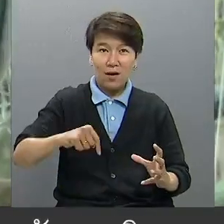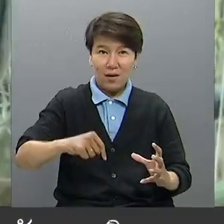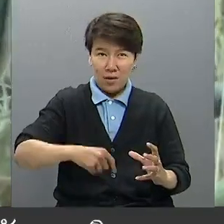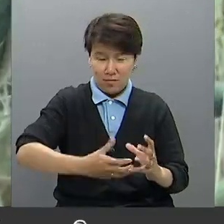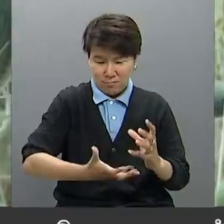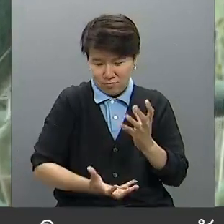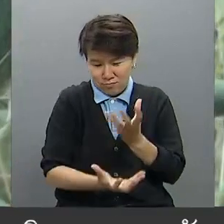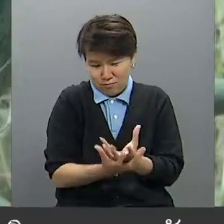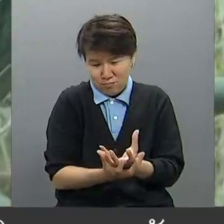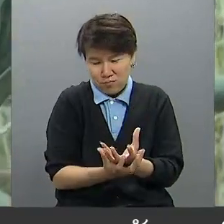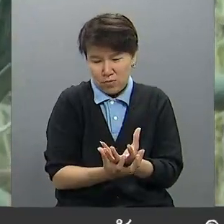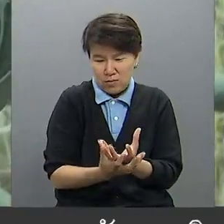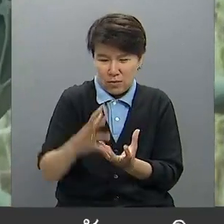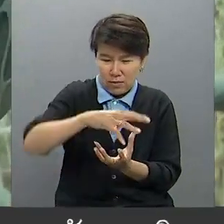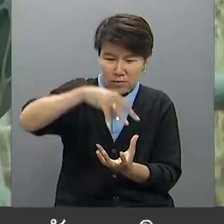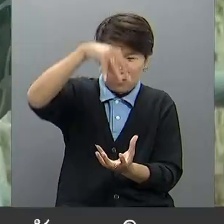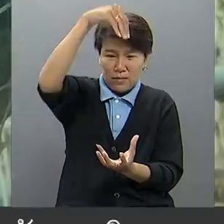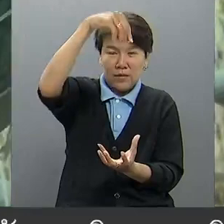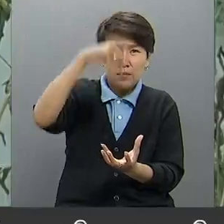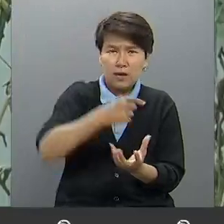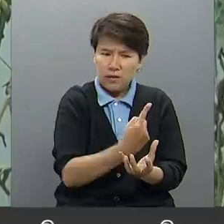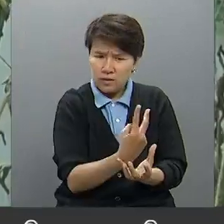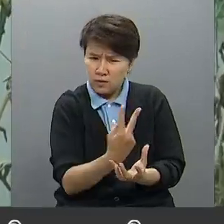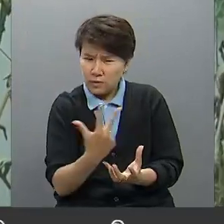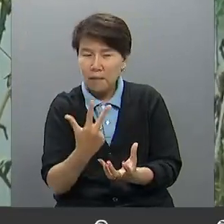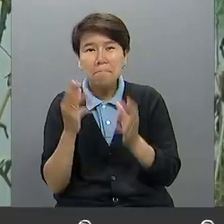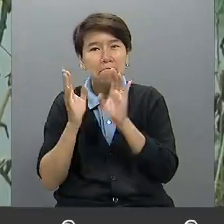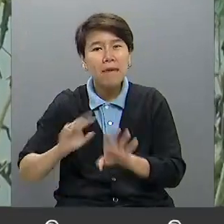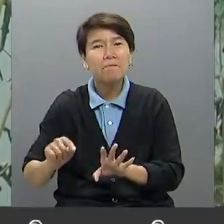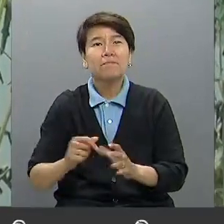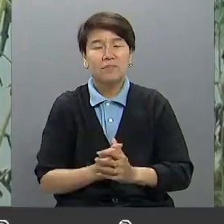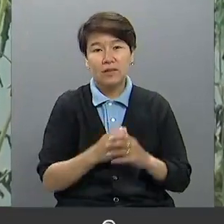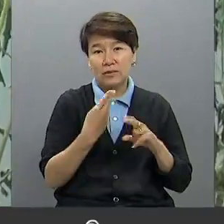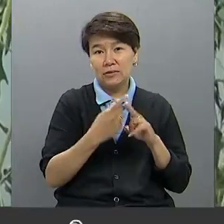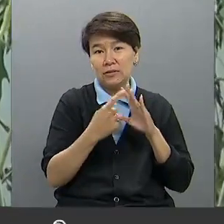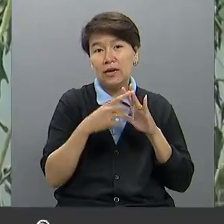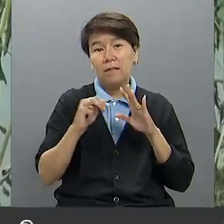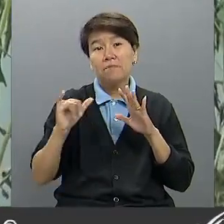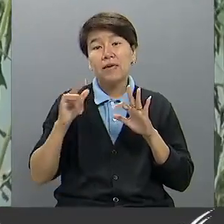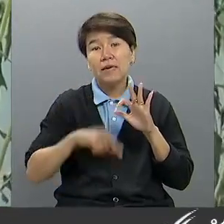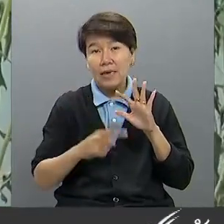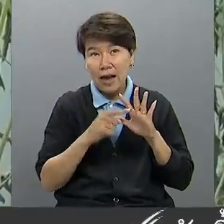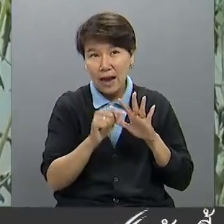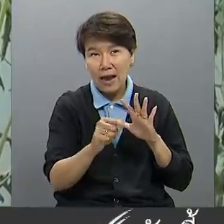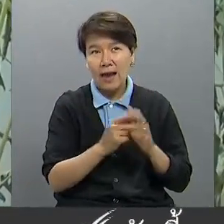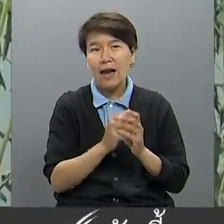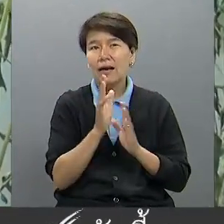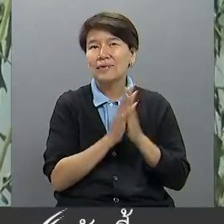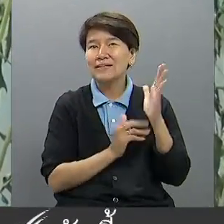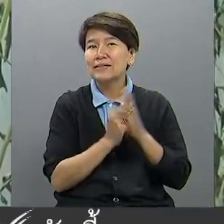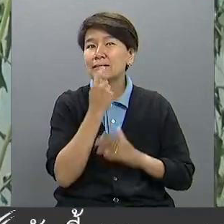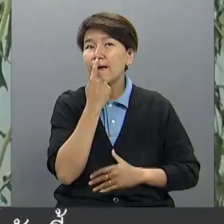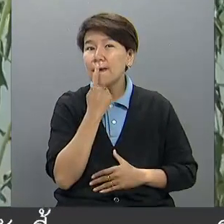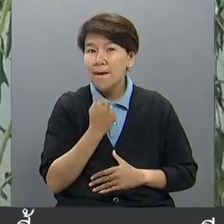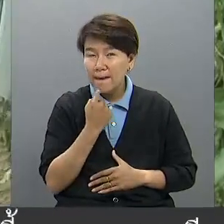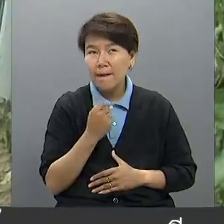หนอนสะอวบอ้วนเลยนะฮะนอนกินพันเมย่านะครับพันเมย่าเนี่ยเขาจะมีสีเนื้อสีแดงนะครับพันช้าง